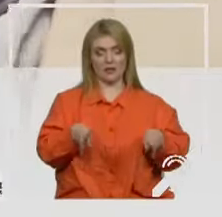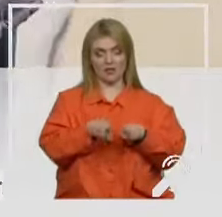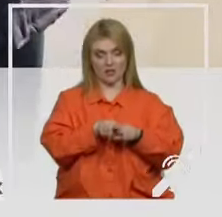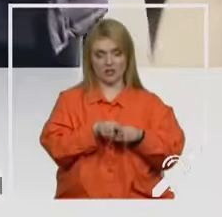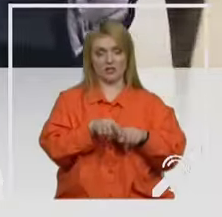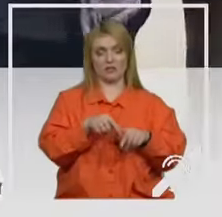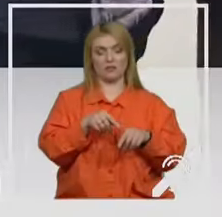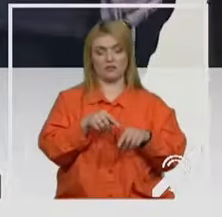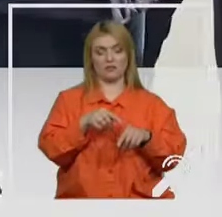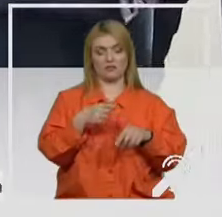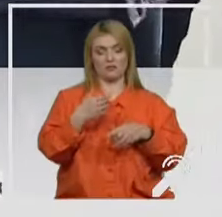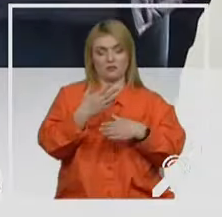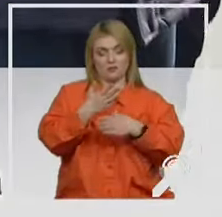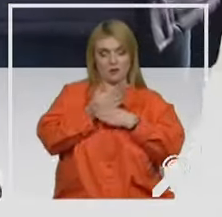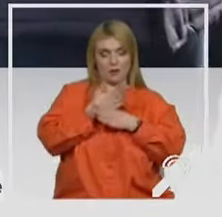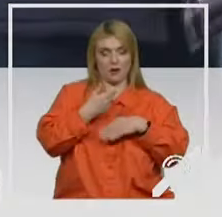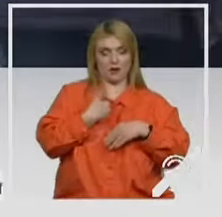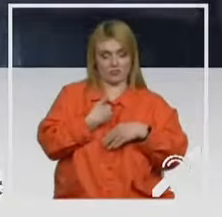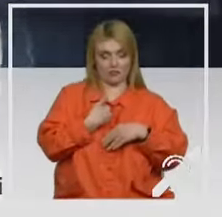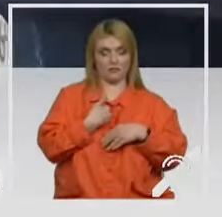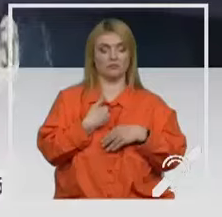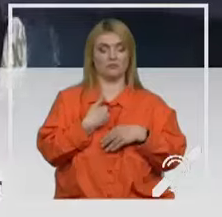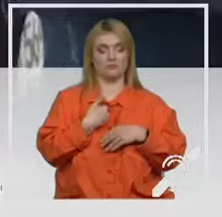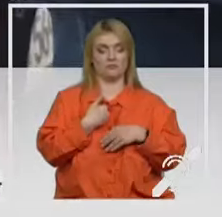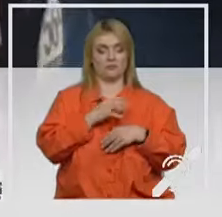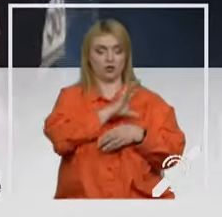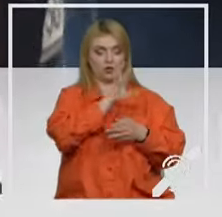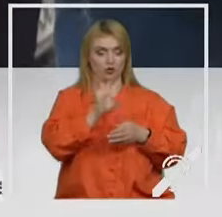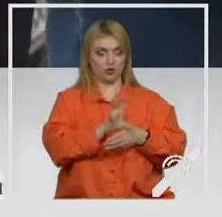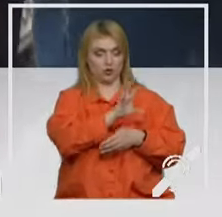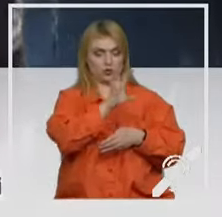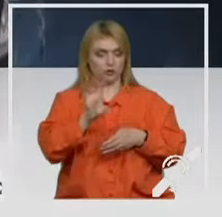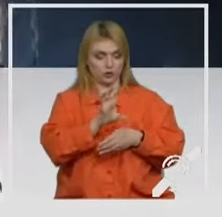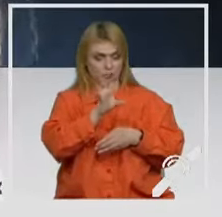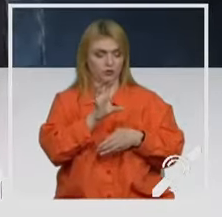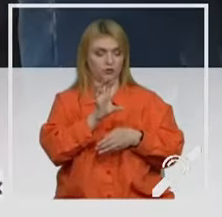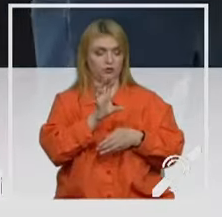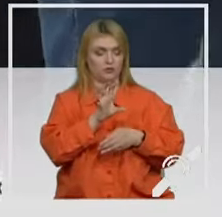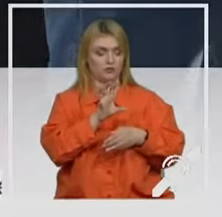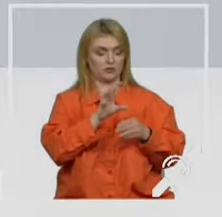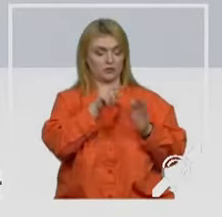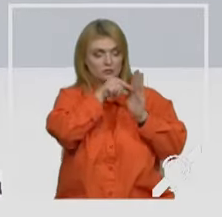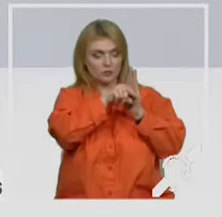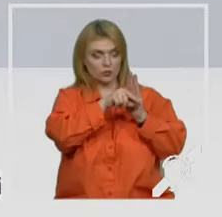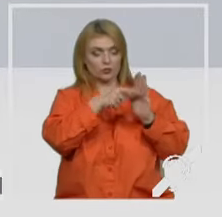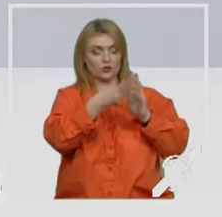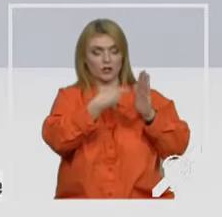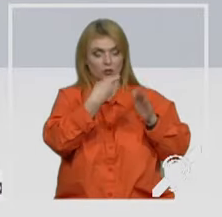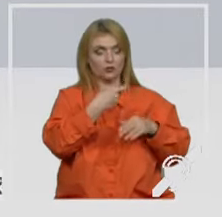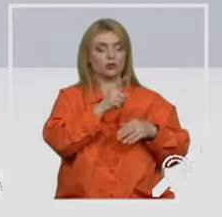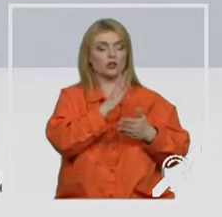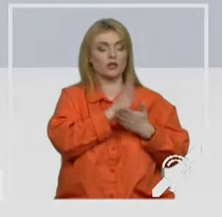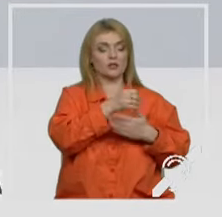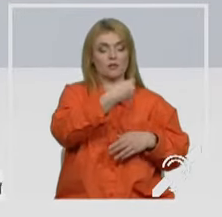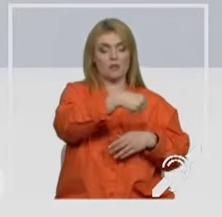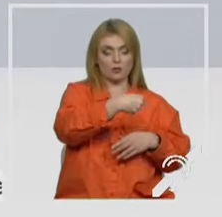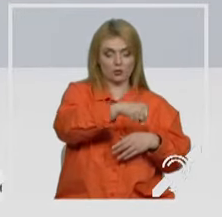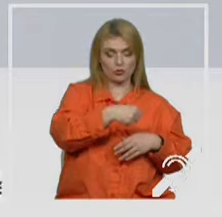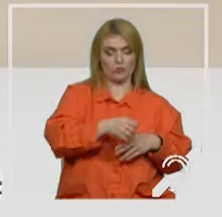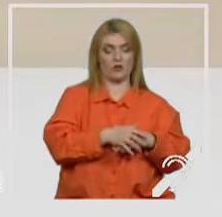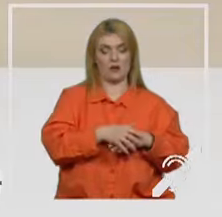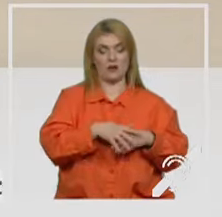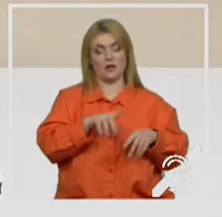care ne ajută să scanăm spațiile mai deschise a unităților de transport. Lucrările de reconstrucție și